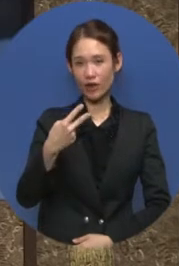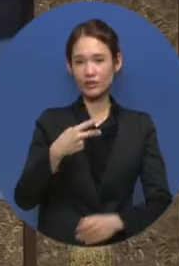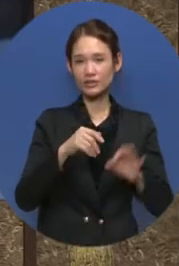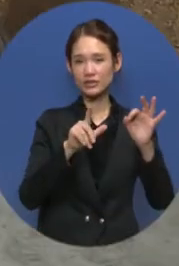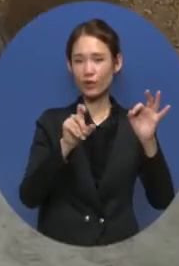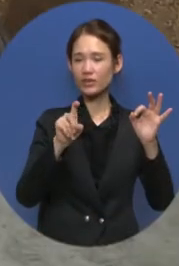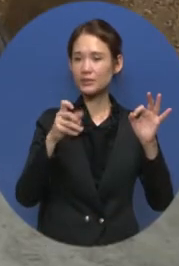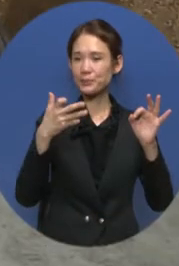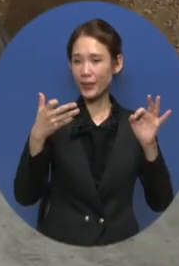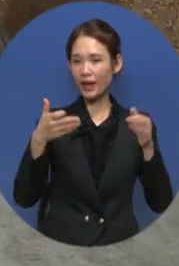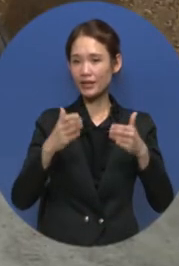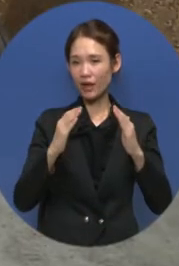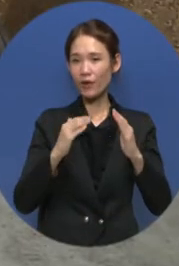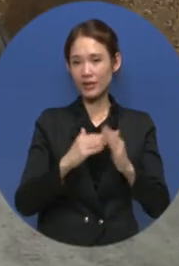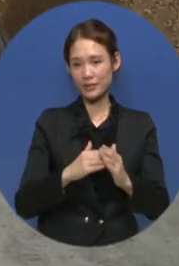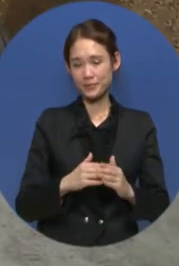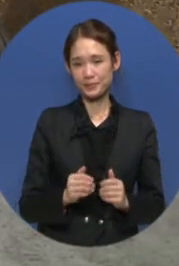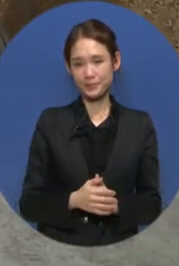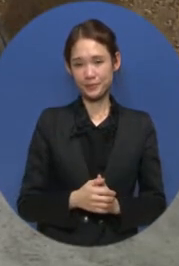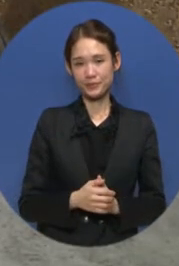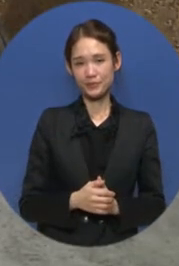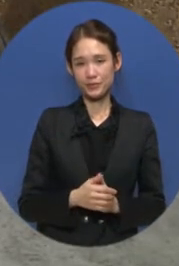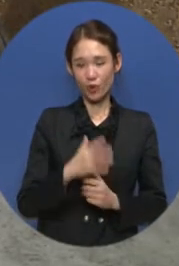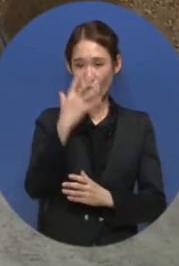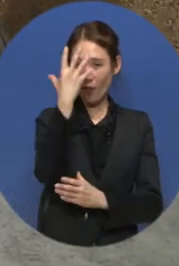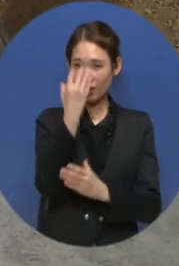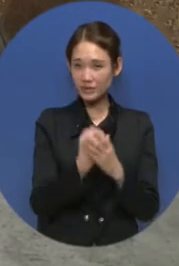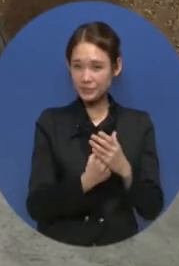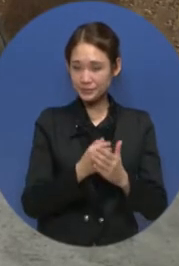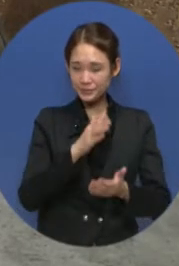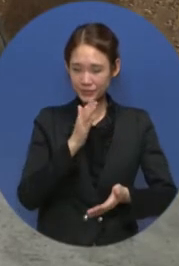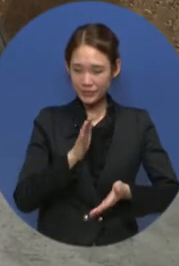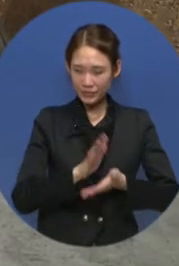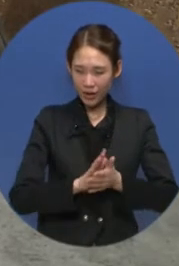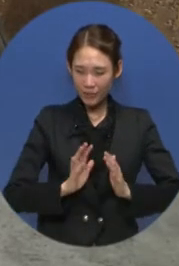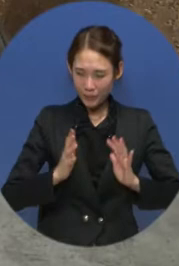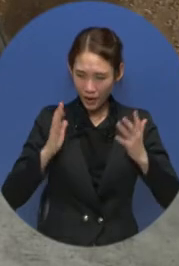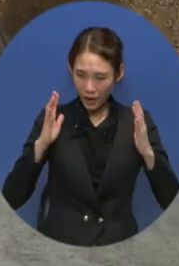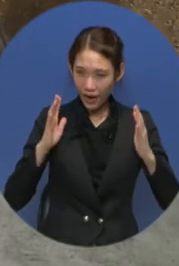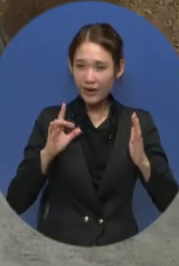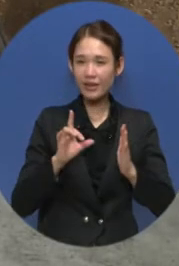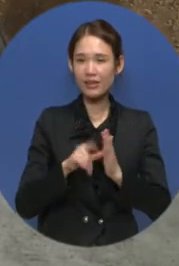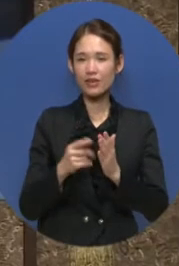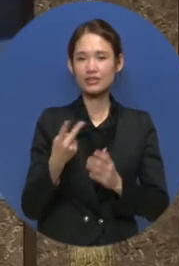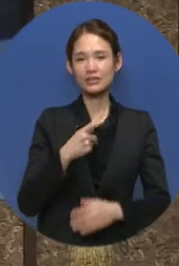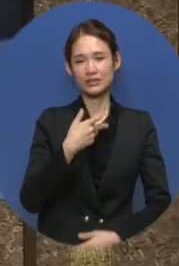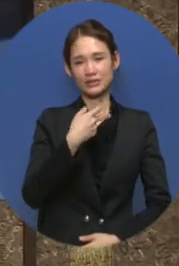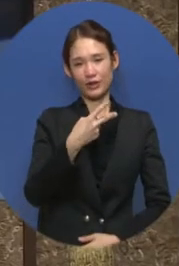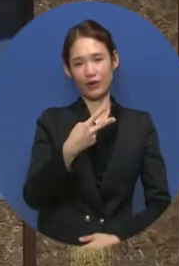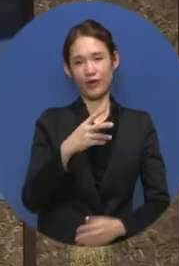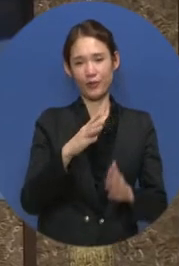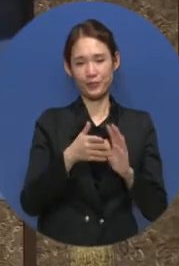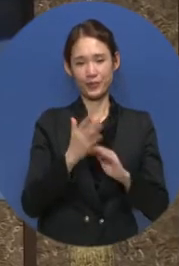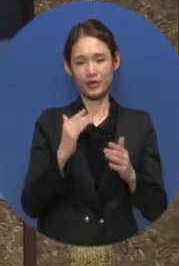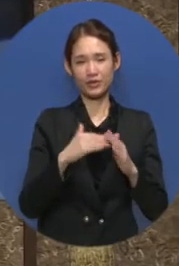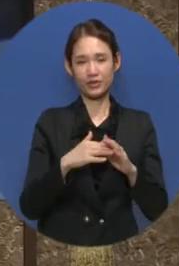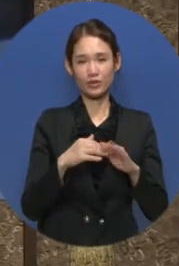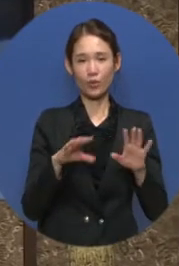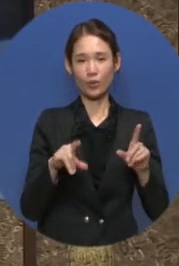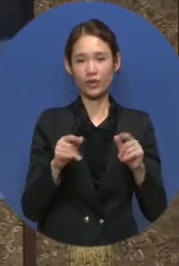설립했습니다. 아, 2002년. 네. 그 월드컵 열기가 뜨거웠던 그 2002년에 네. 설립이 됐고. 지금 한 18년째, 이제